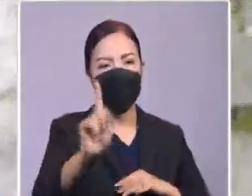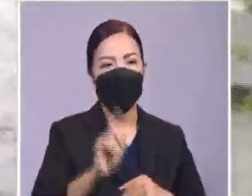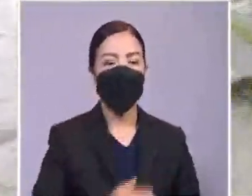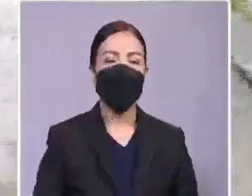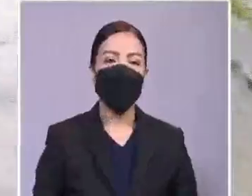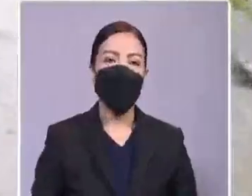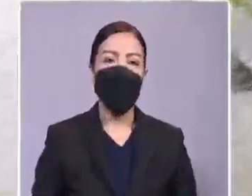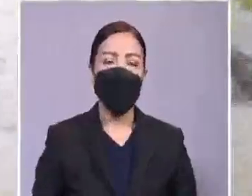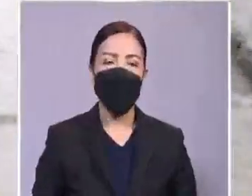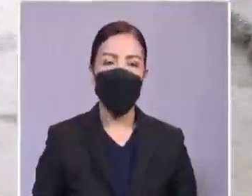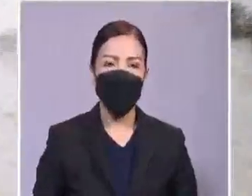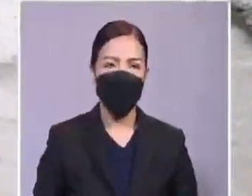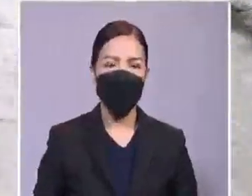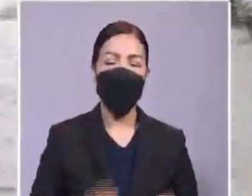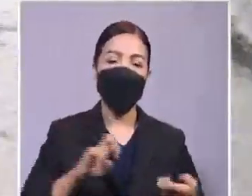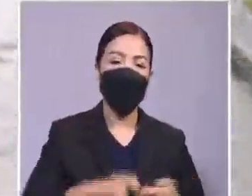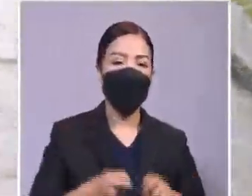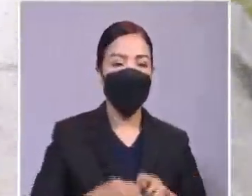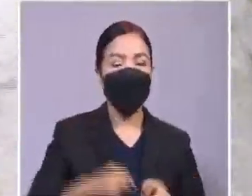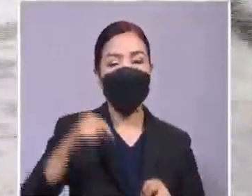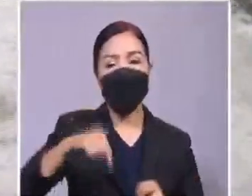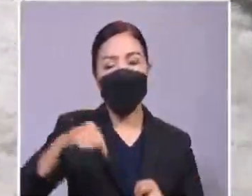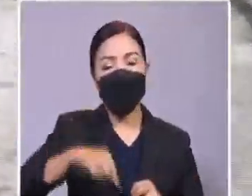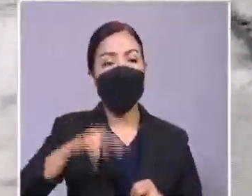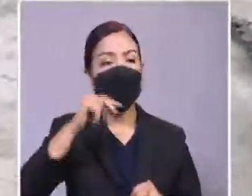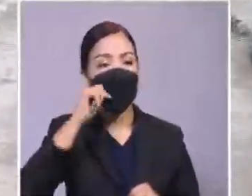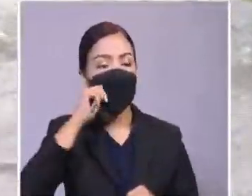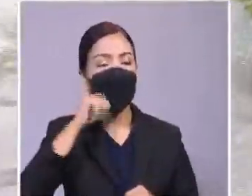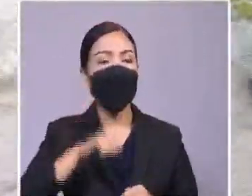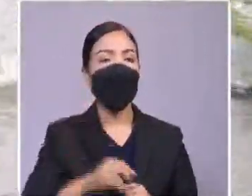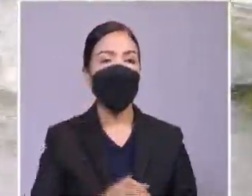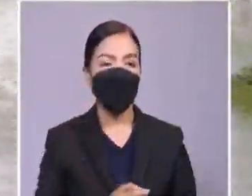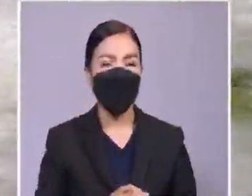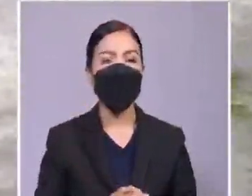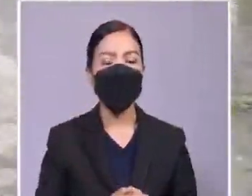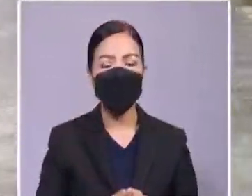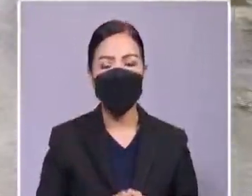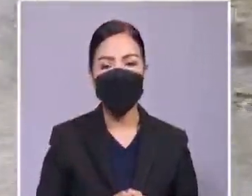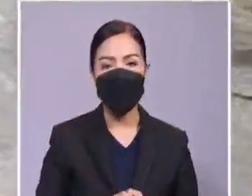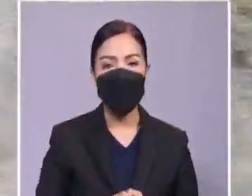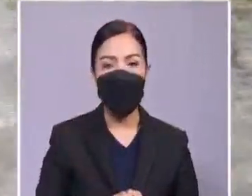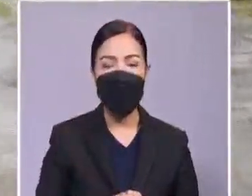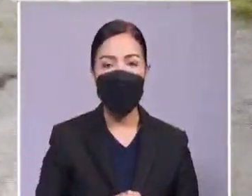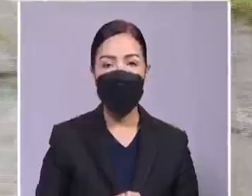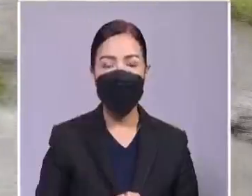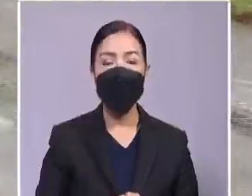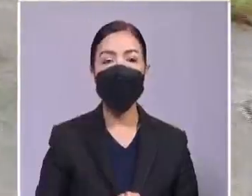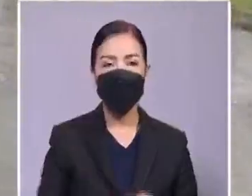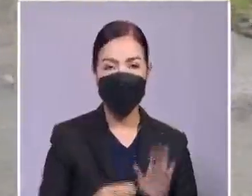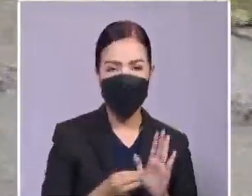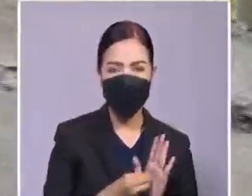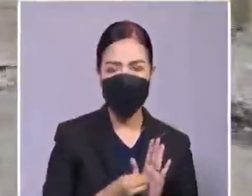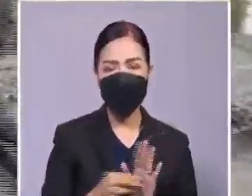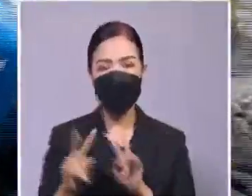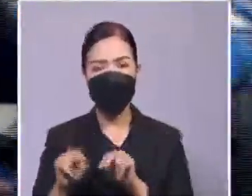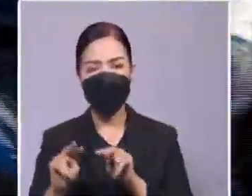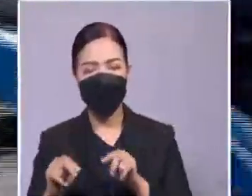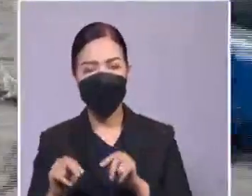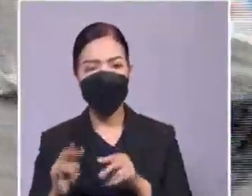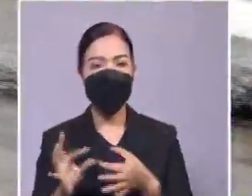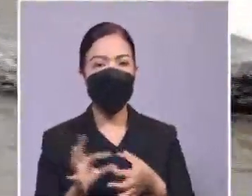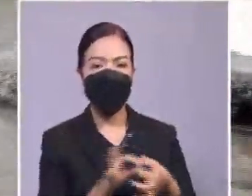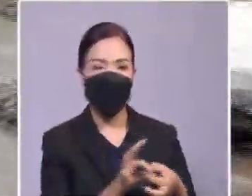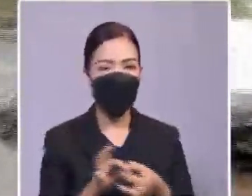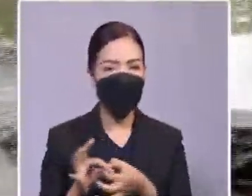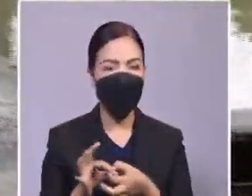ปัญหาจากการระบายน้ำเส้นนี้นะคะเนื่องจากเป็นพื้นที่จุดเชื่อมต่อของกรุงเทพฯแล้วก็นนทบุรีนะคะแล้วก็